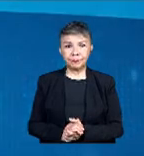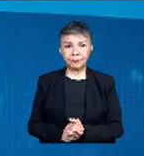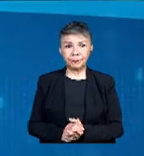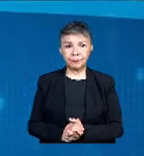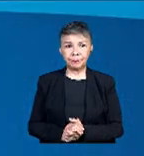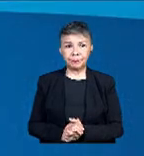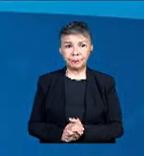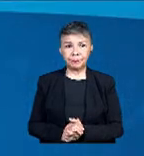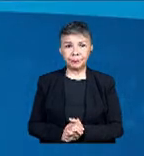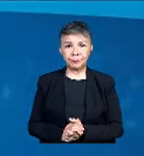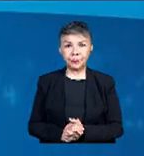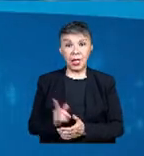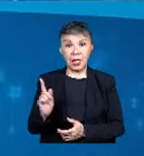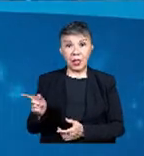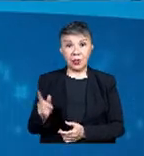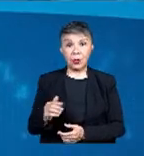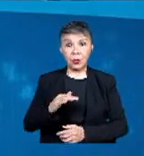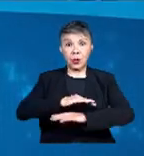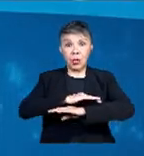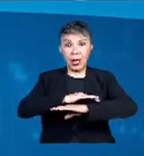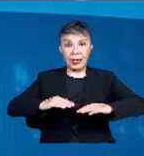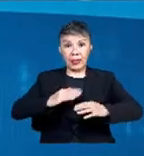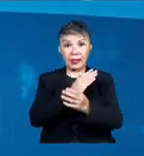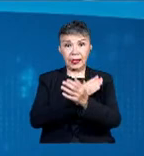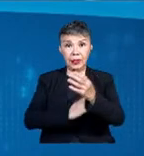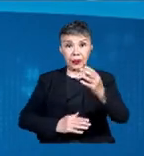Dan mereka ini